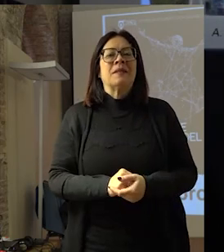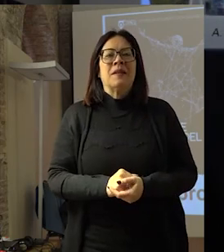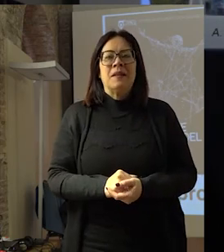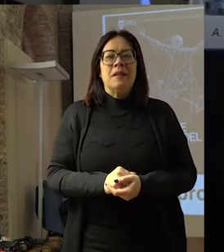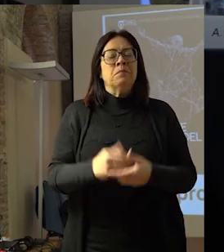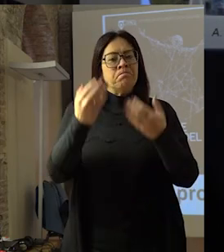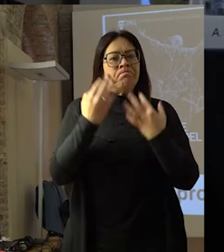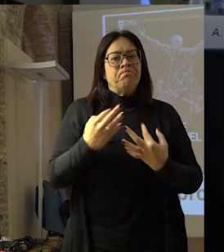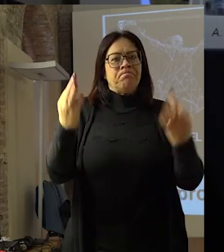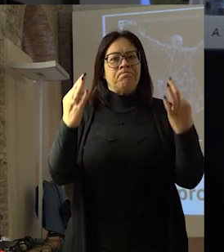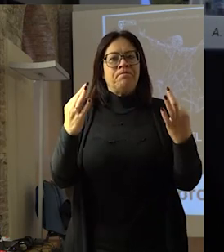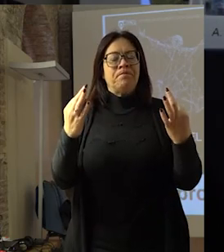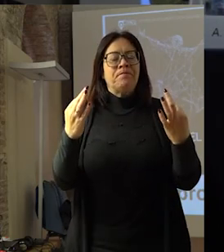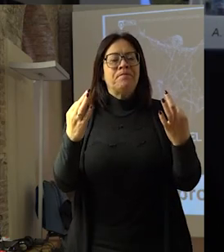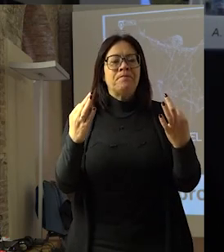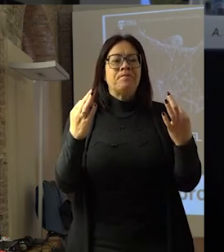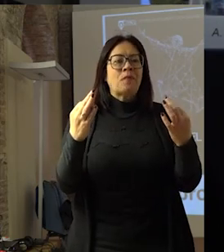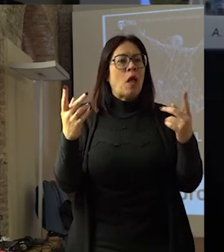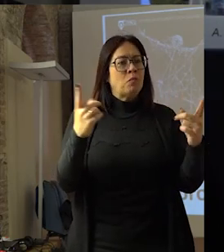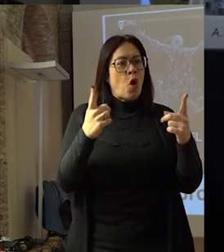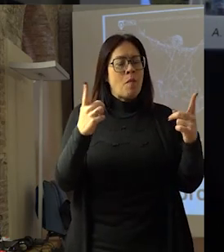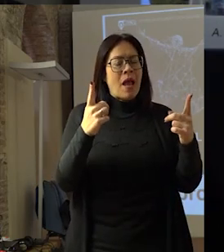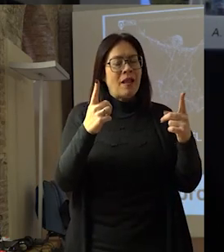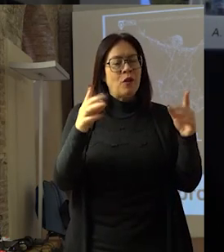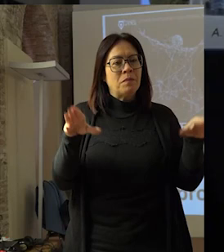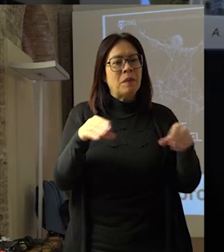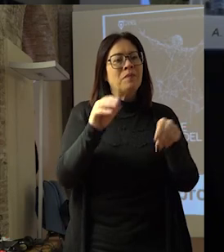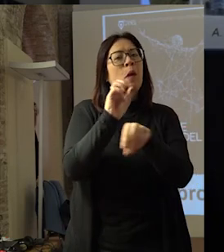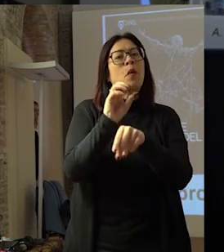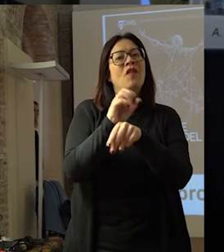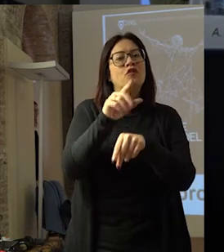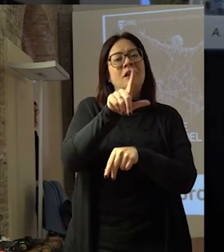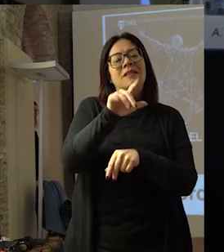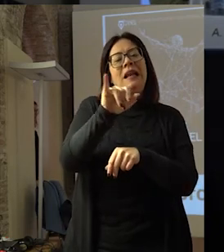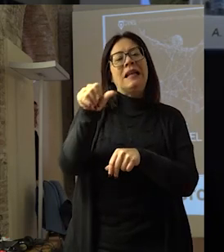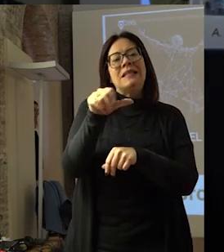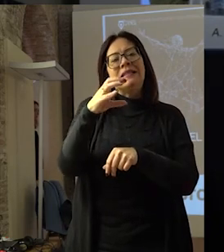Bene, allora è il momento di introdurre la professoressa Lischi,